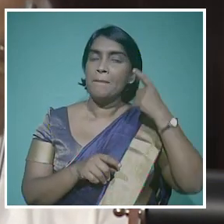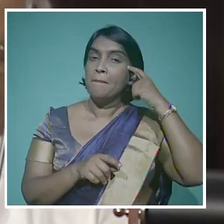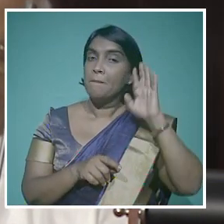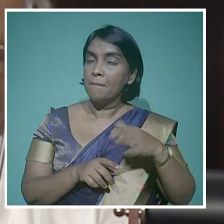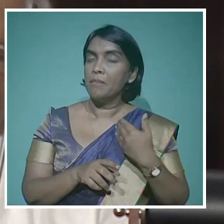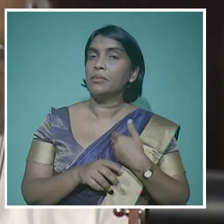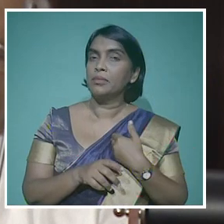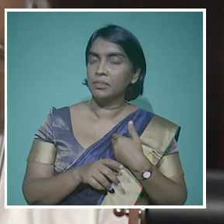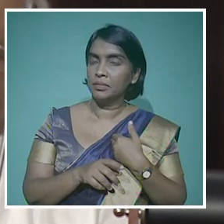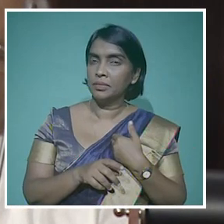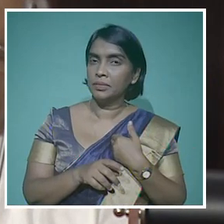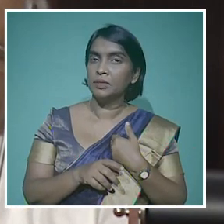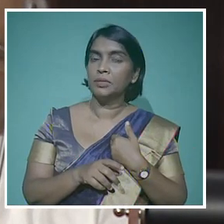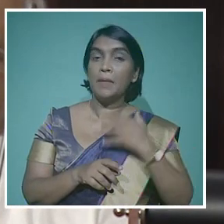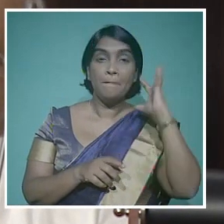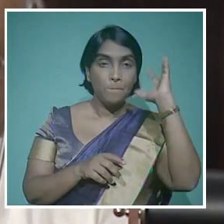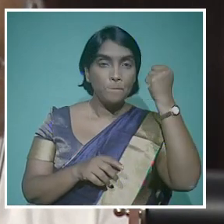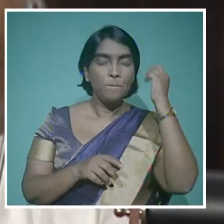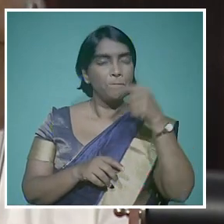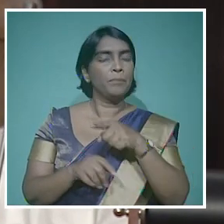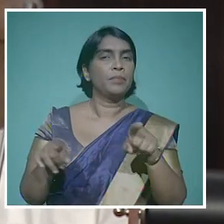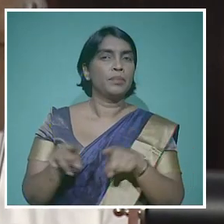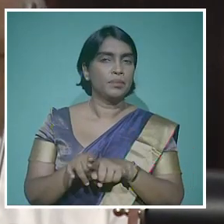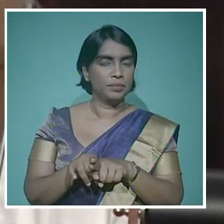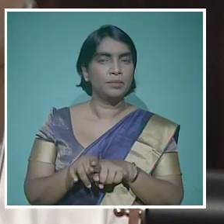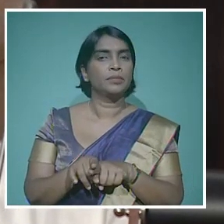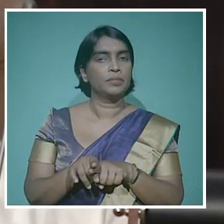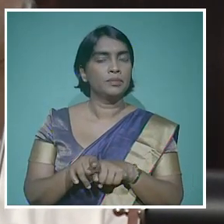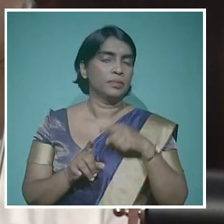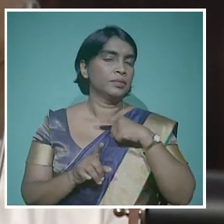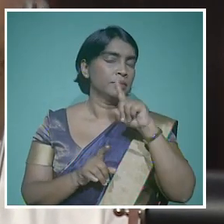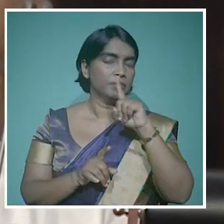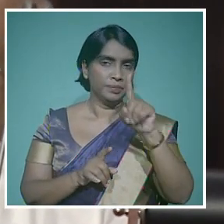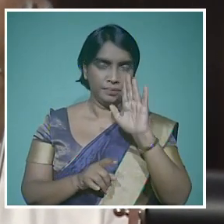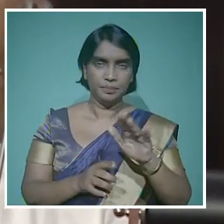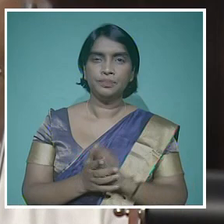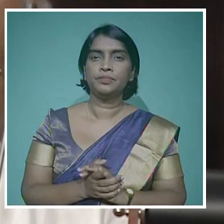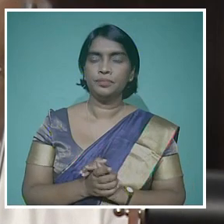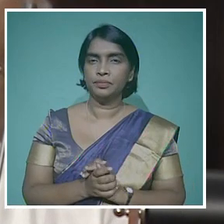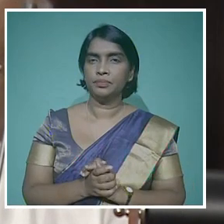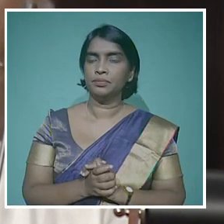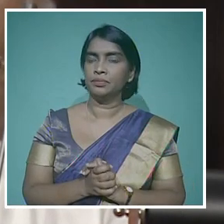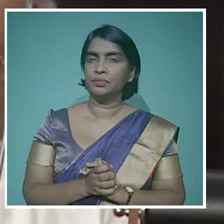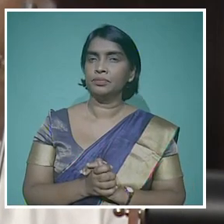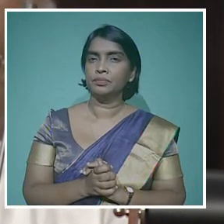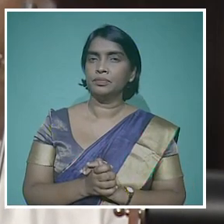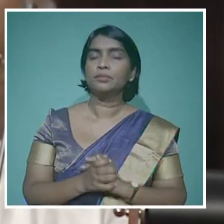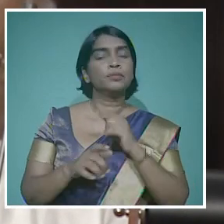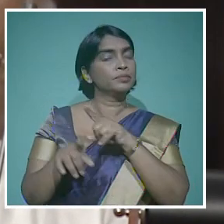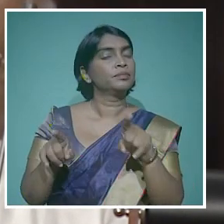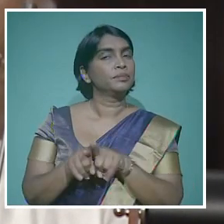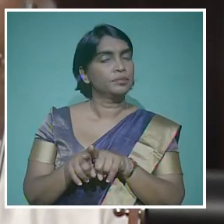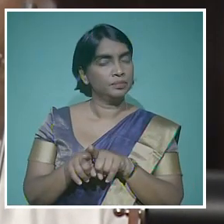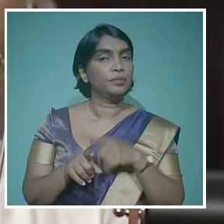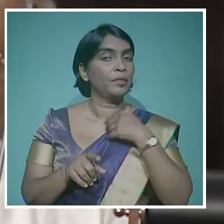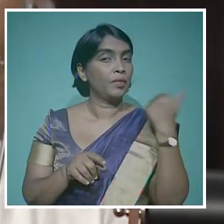වෙන ප්‍රතිඵලත් එතන අපි සඳහන් කරලා තියෙනවා. So we are given the new the framework